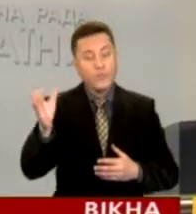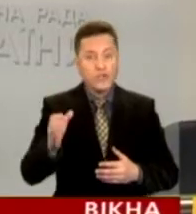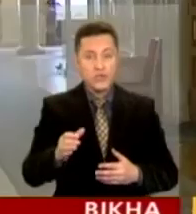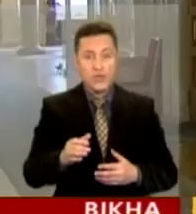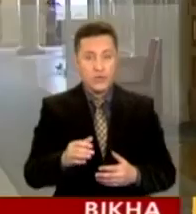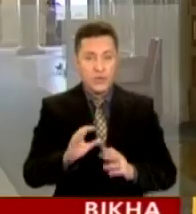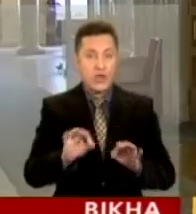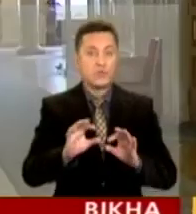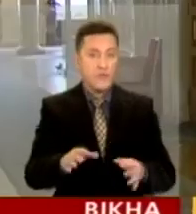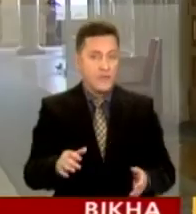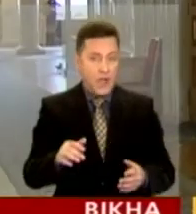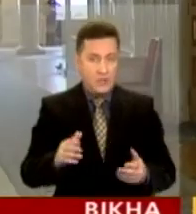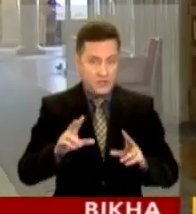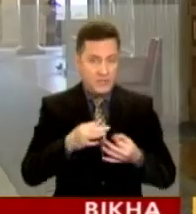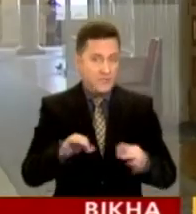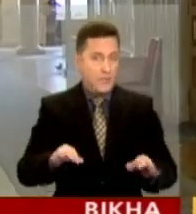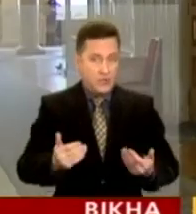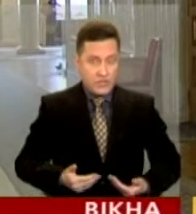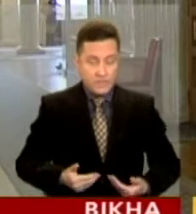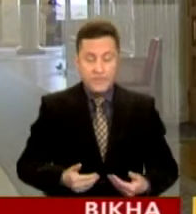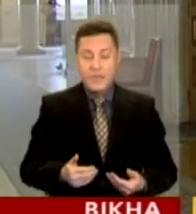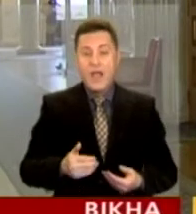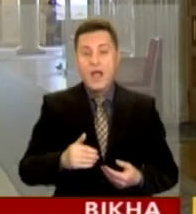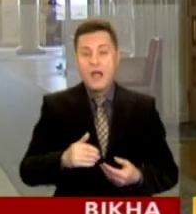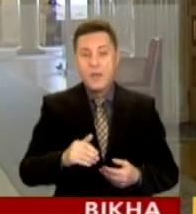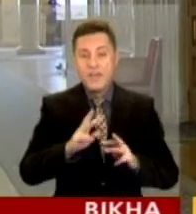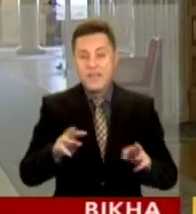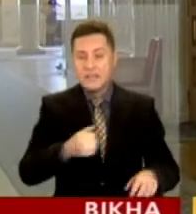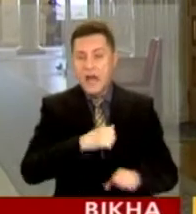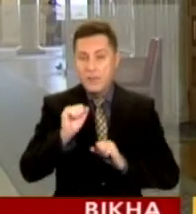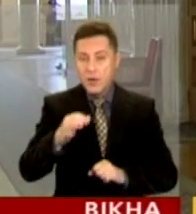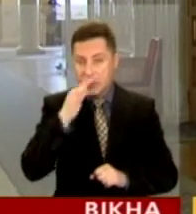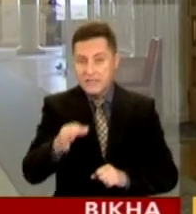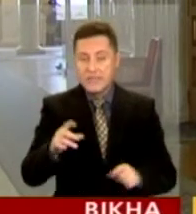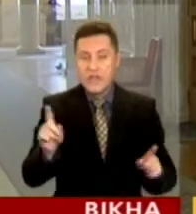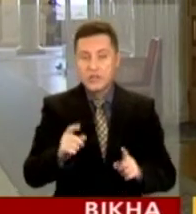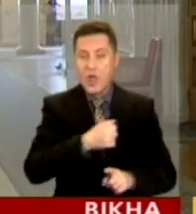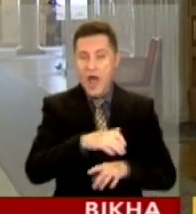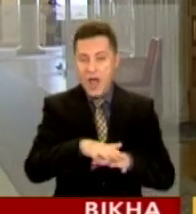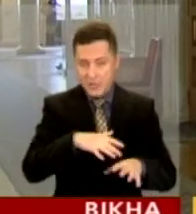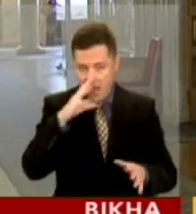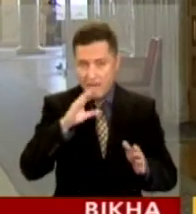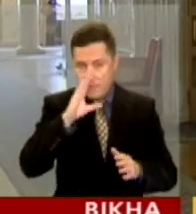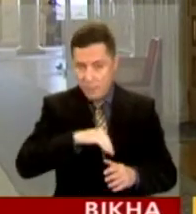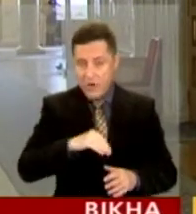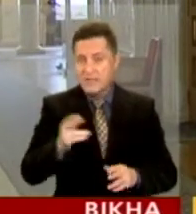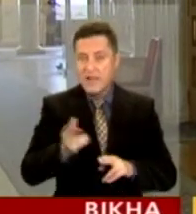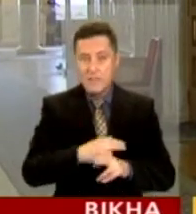території України. І ще одне, міністр оборони переконав народних депутатів у тому, що армія впорається і без введення надзвичайного стану,